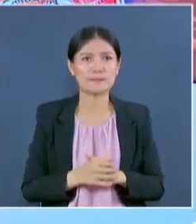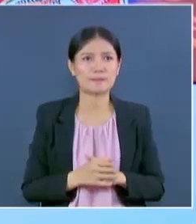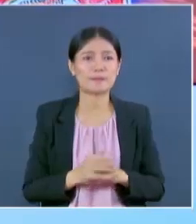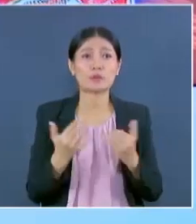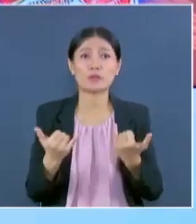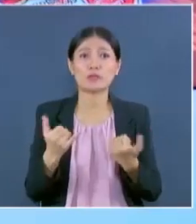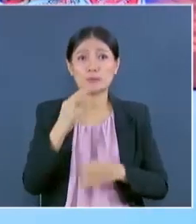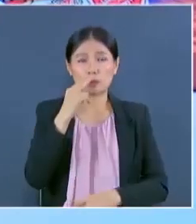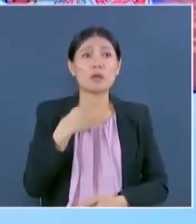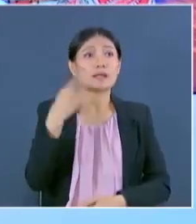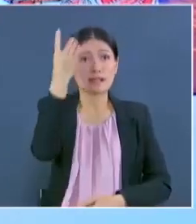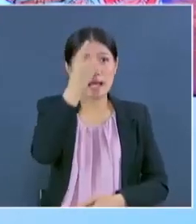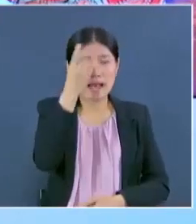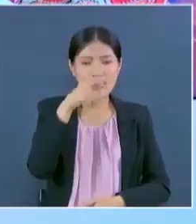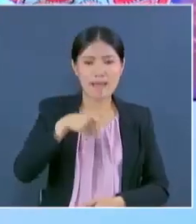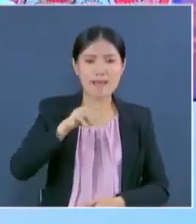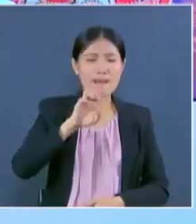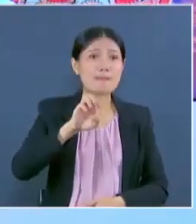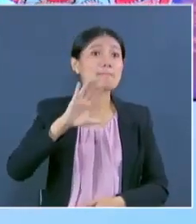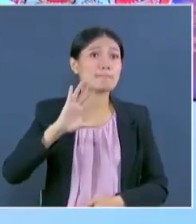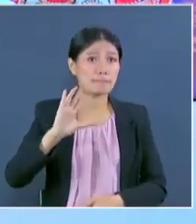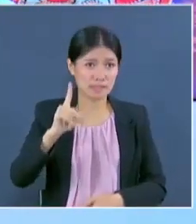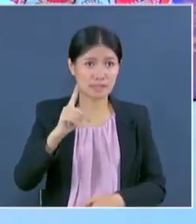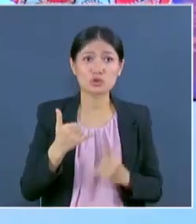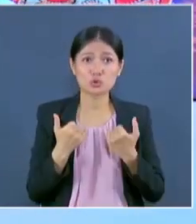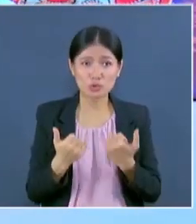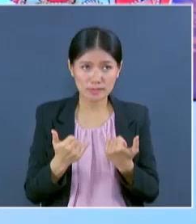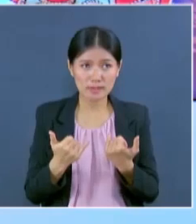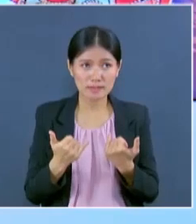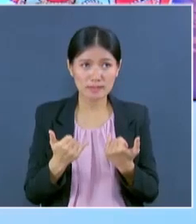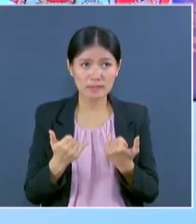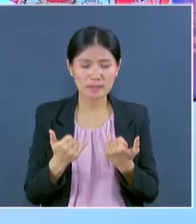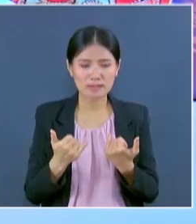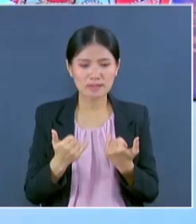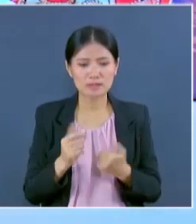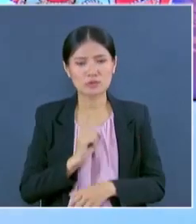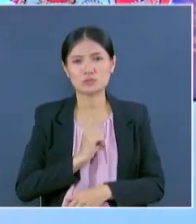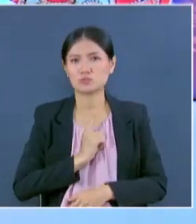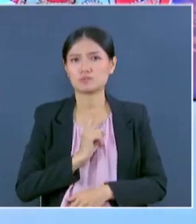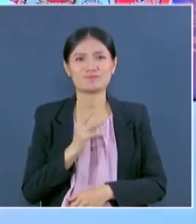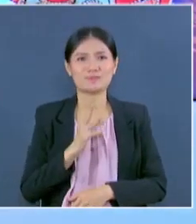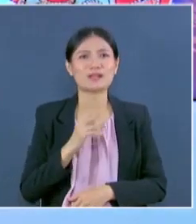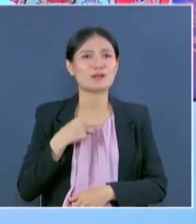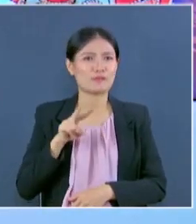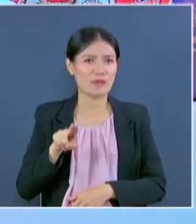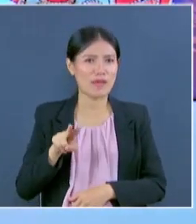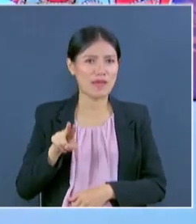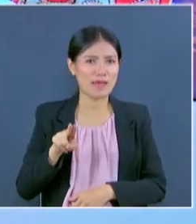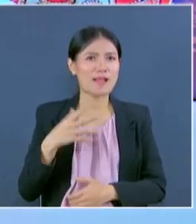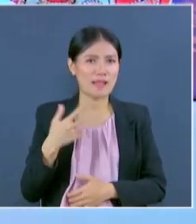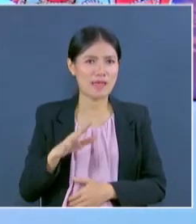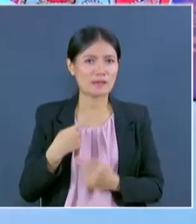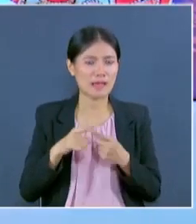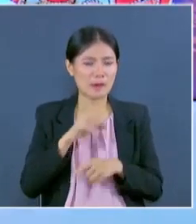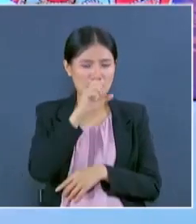คราวนี้เราไปอัปเดตสถานะหัวใจของหนุ่มพีชพัชระนะคะคุณผู้ชมที่ล่าสุดเจ้าตัวก็ยอมรับค่ะว่าไม่โสดแล้วนะคะแต่ก็ขอเก็บเรื่องนี้เป็นความลับไ